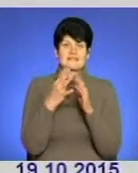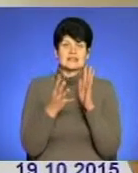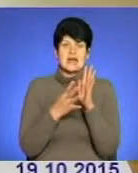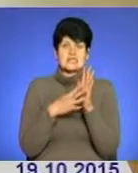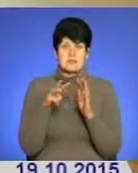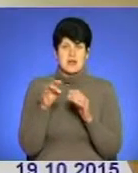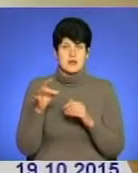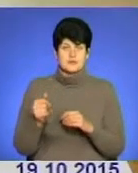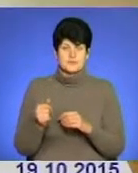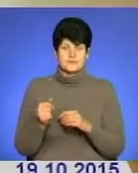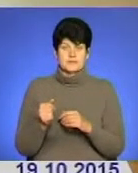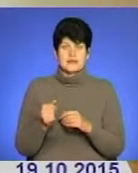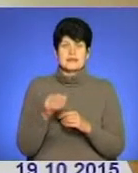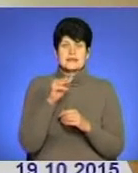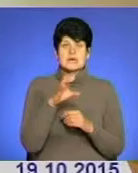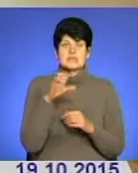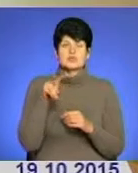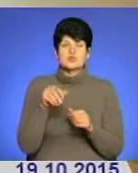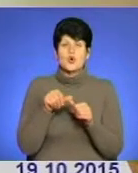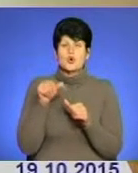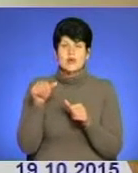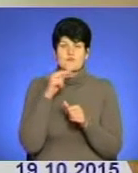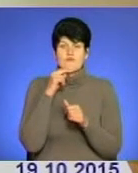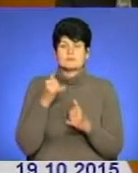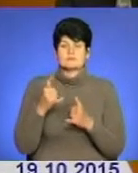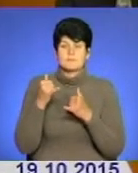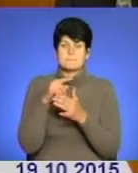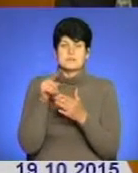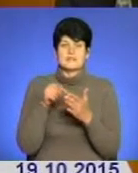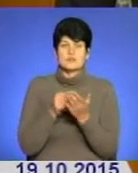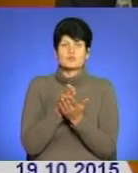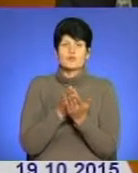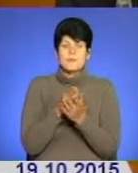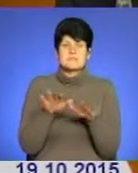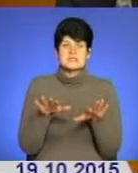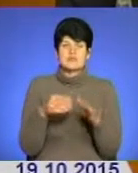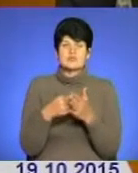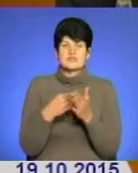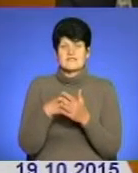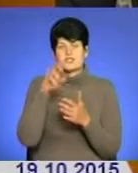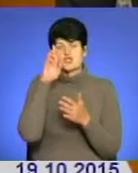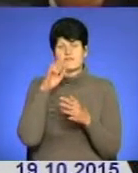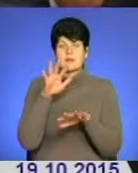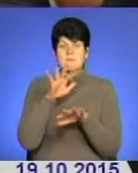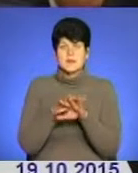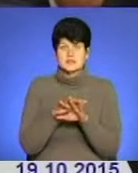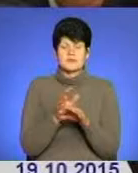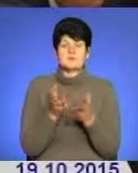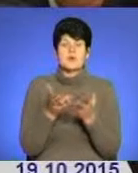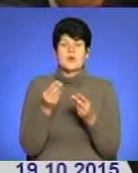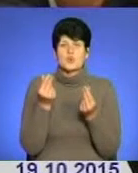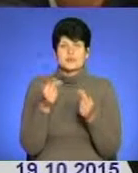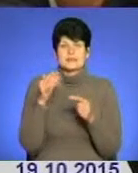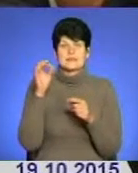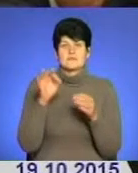мільярдів. Тетяна Слюс окрему увагу приділила питанням обслуговування місцевих бюджетів у державних банках. Розміщення коштів на